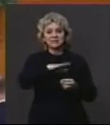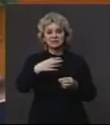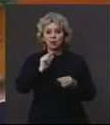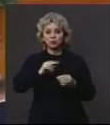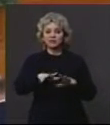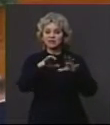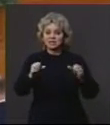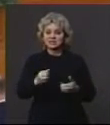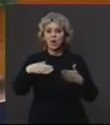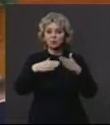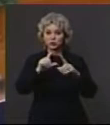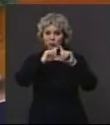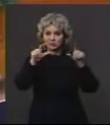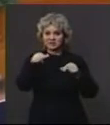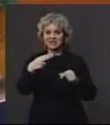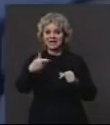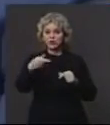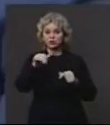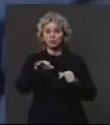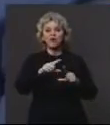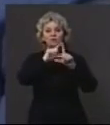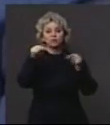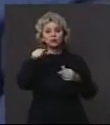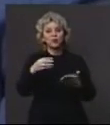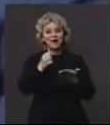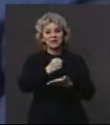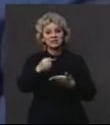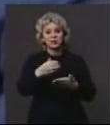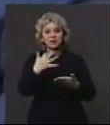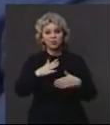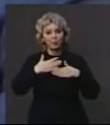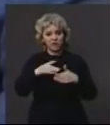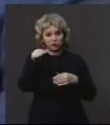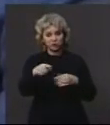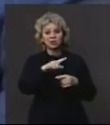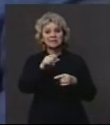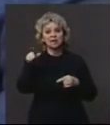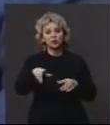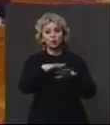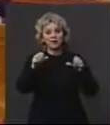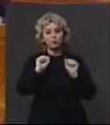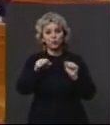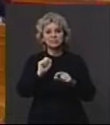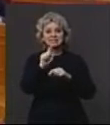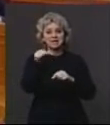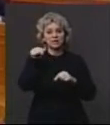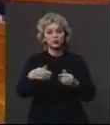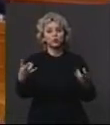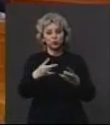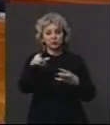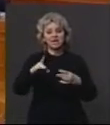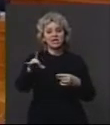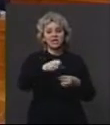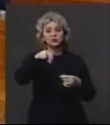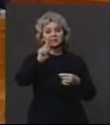взаимодействии властей с опорным университетом ДГТУ. Вузу он гарантирует материальную поддержку, зато правительство сможет заказать ему нужных